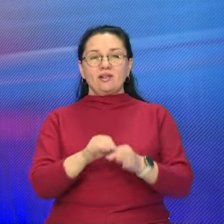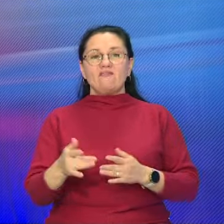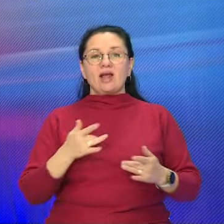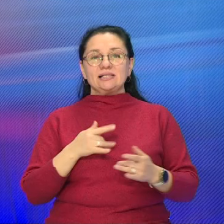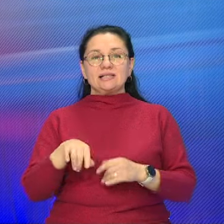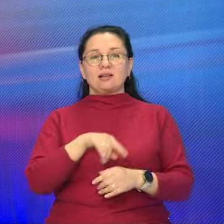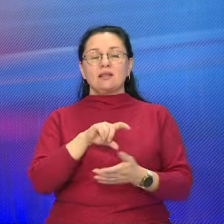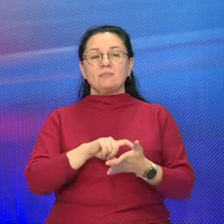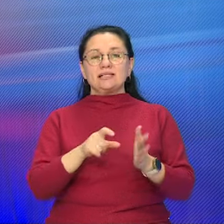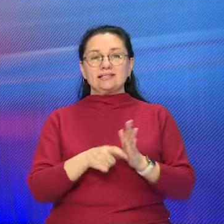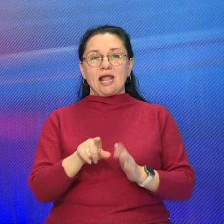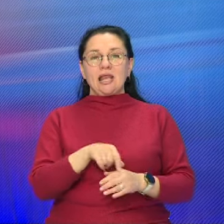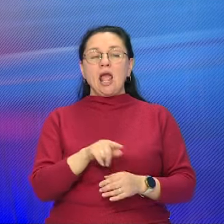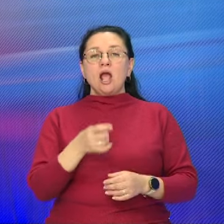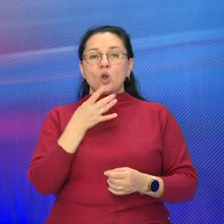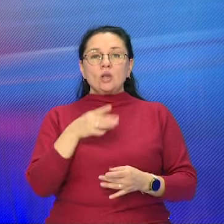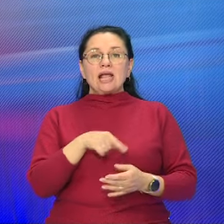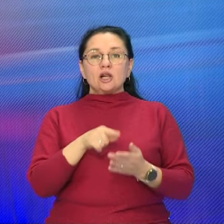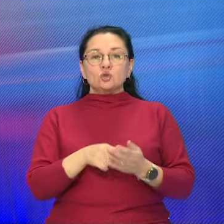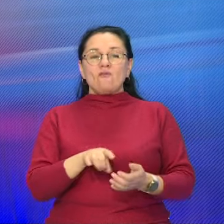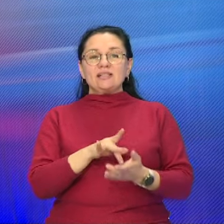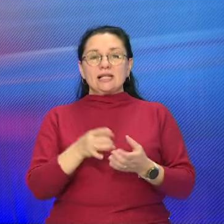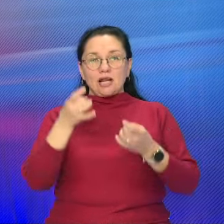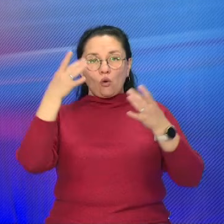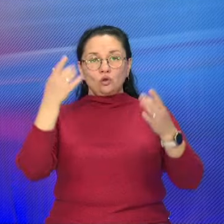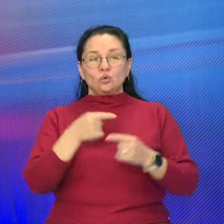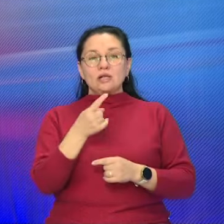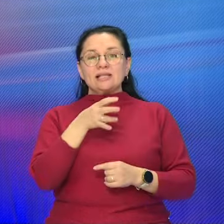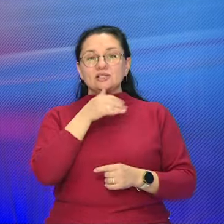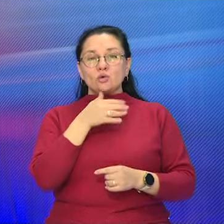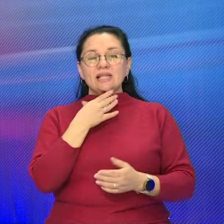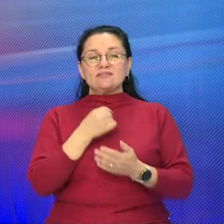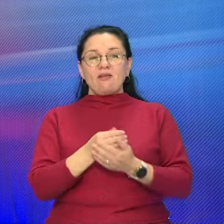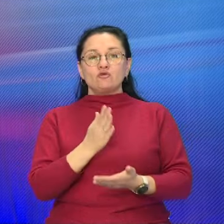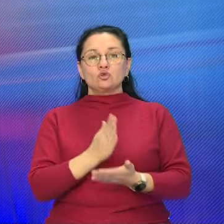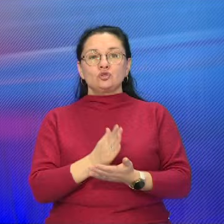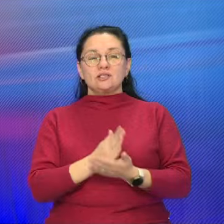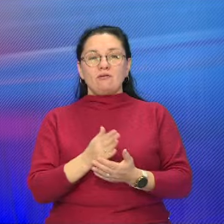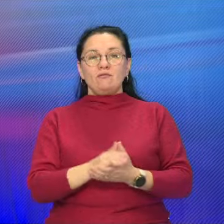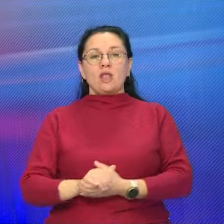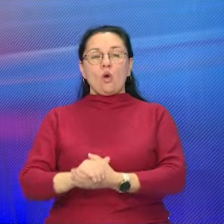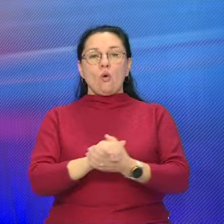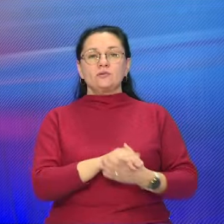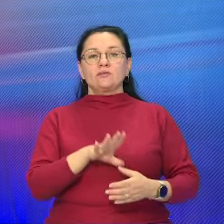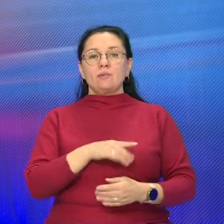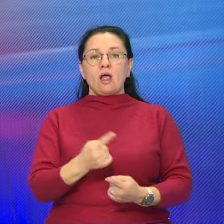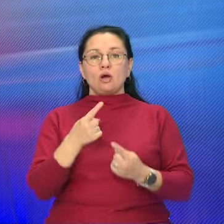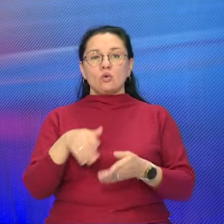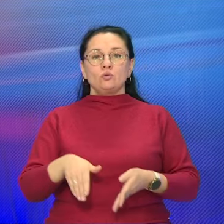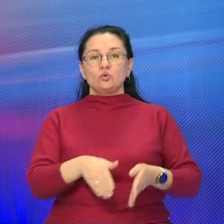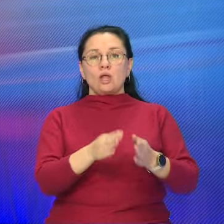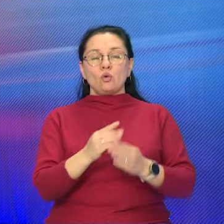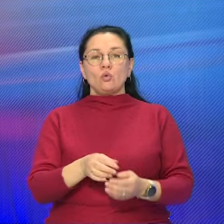зале Гродзенскага гарадскога цэнтра культуры. За 100 гадоў свайго існавання таварыства прайшло вялікі шлях і даказала